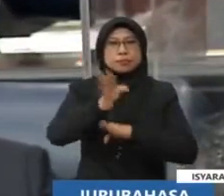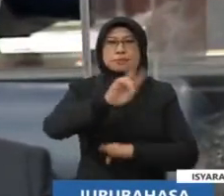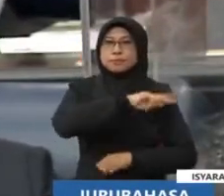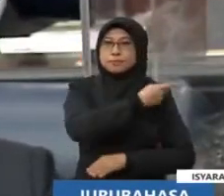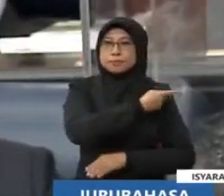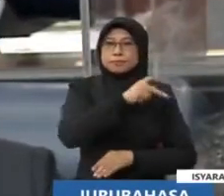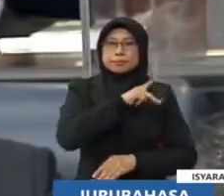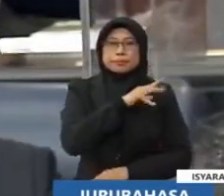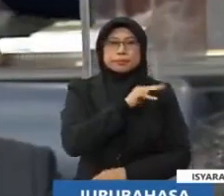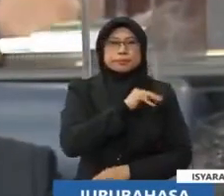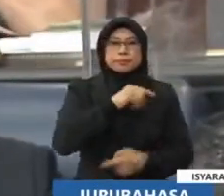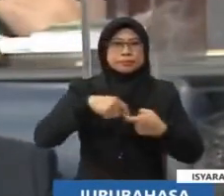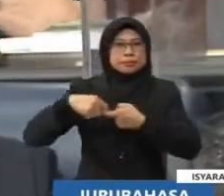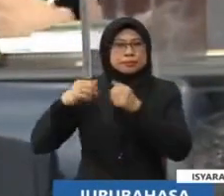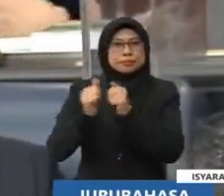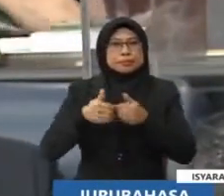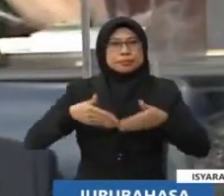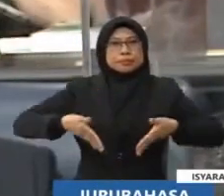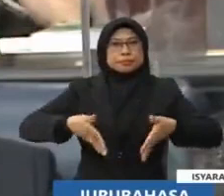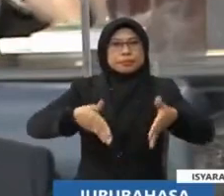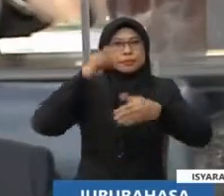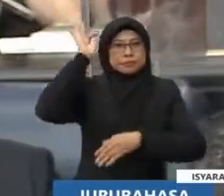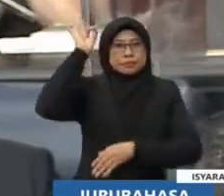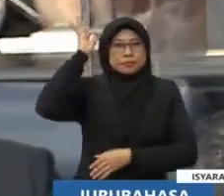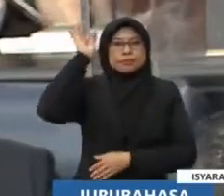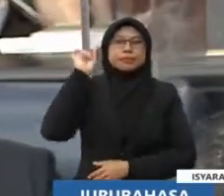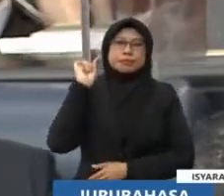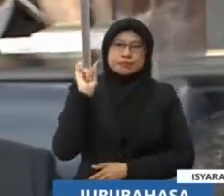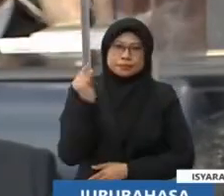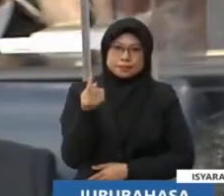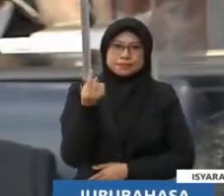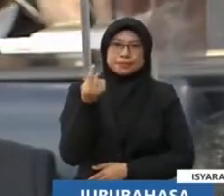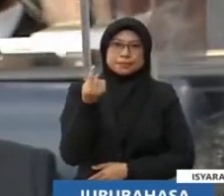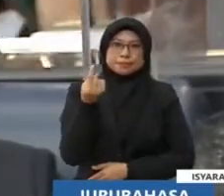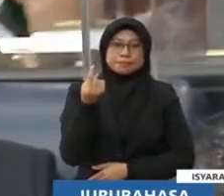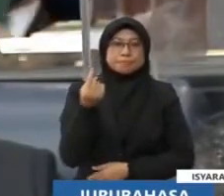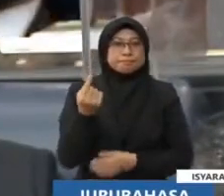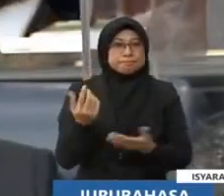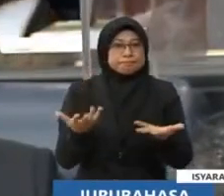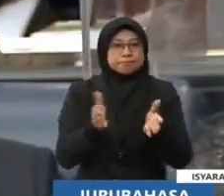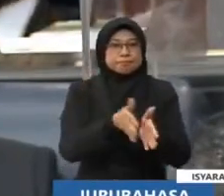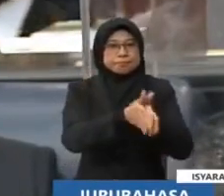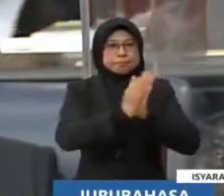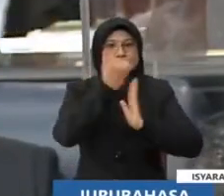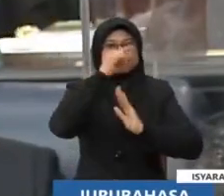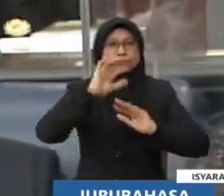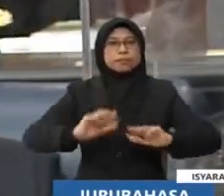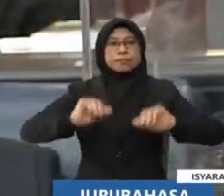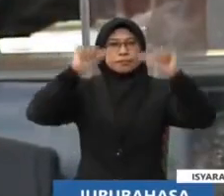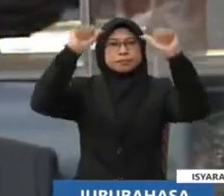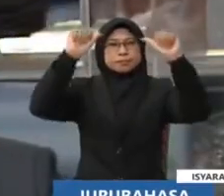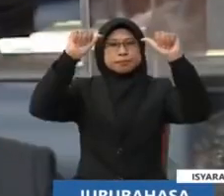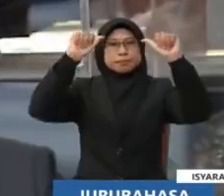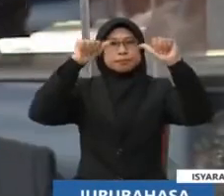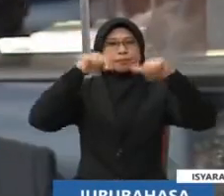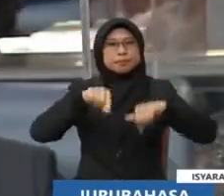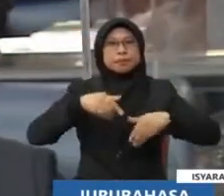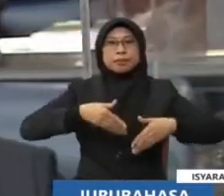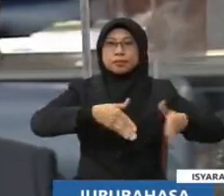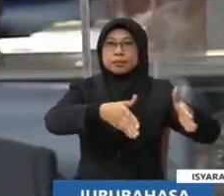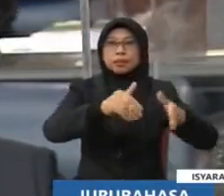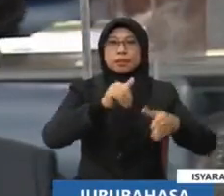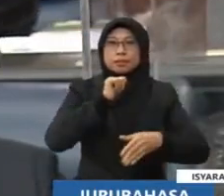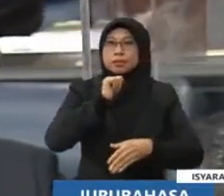kuasa kementerian ini adalah berkaitan dengan jalan persekutuan sahaja. Oleh yang demikian, permohonan untuk menaik taraf jalan yang bukan